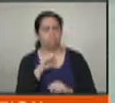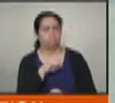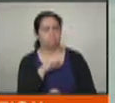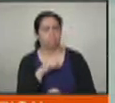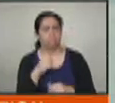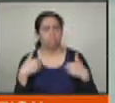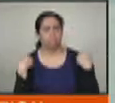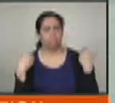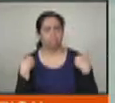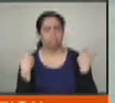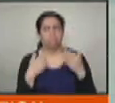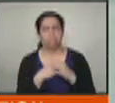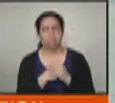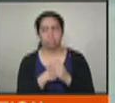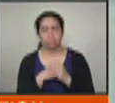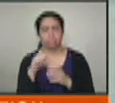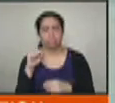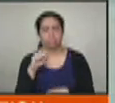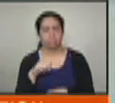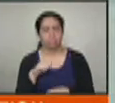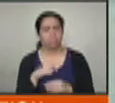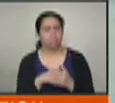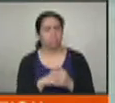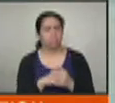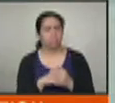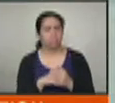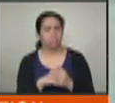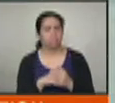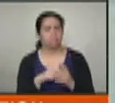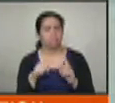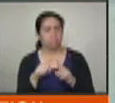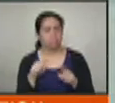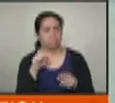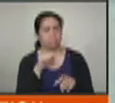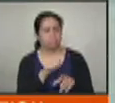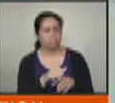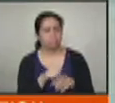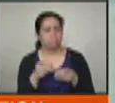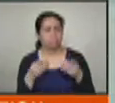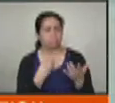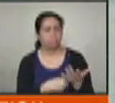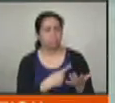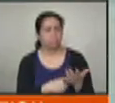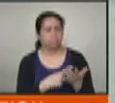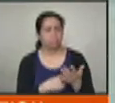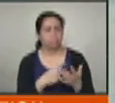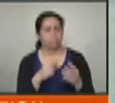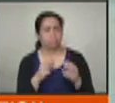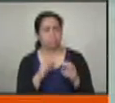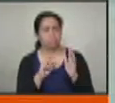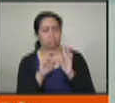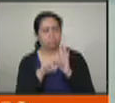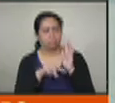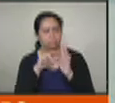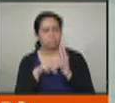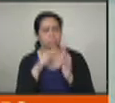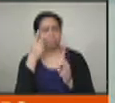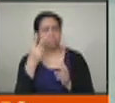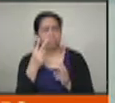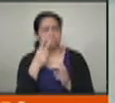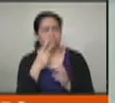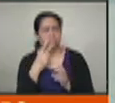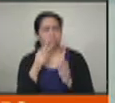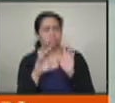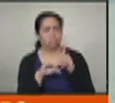mga kabataan? Opo. Okay, pero doon po sa diskusyon sa video, dalawa ho ato